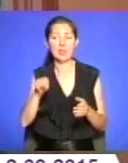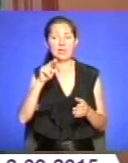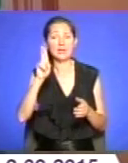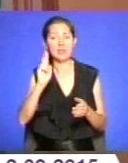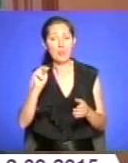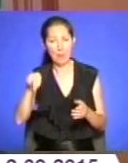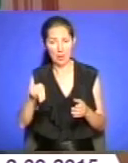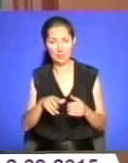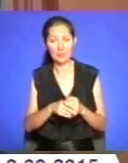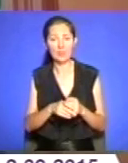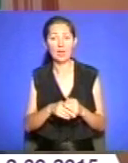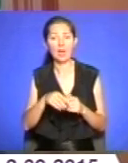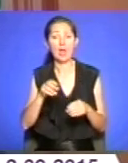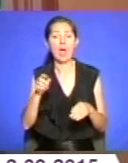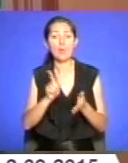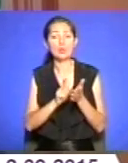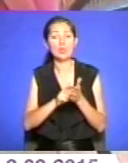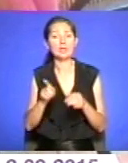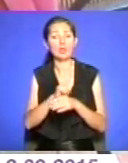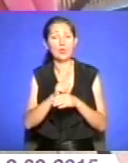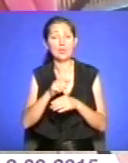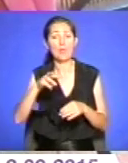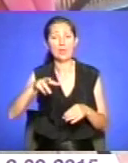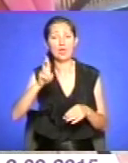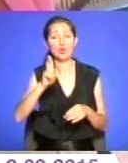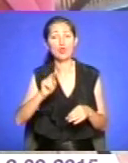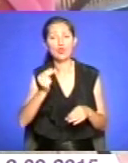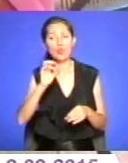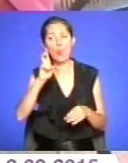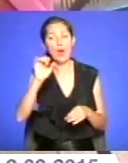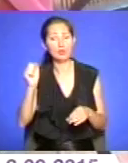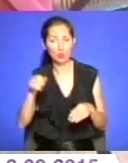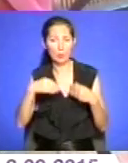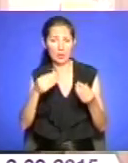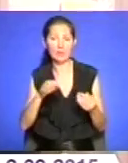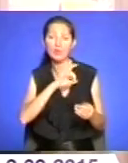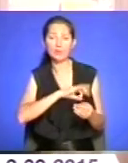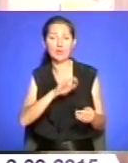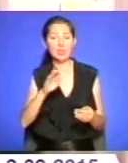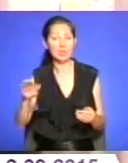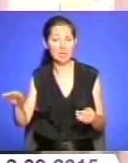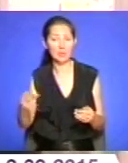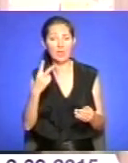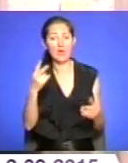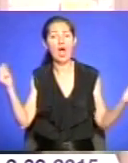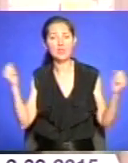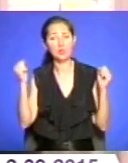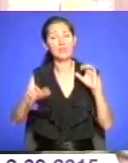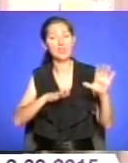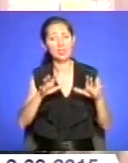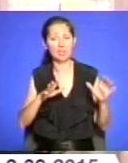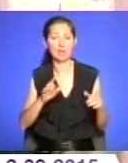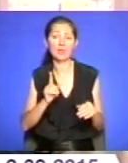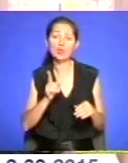міліції Тернопільщини Марія Чубатюк передала у користування хлопчикам і дівчаткам два спортивні тренажери. Тренажери, щоб пішли їм